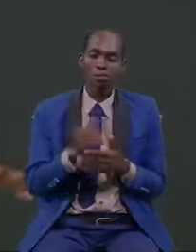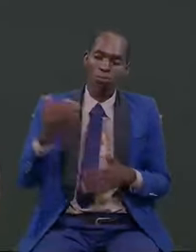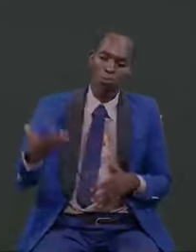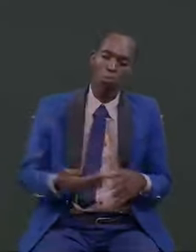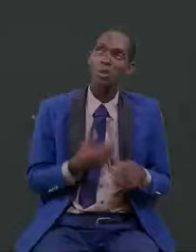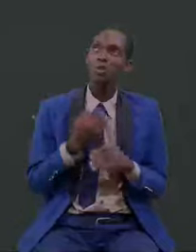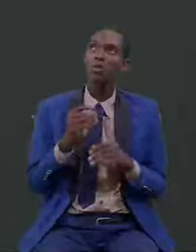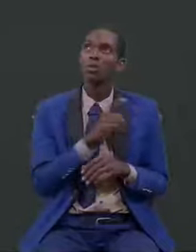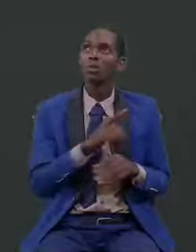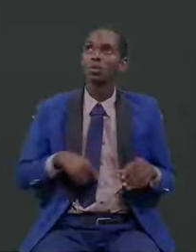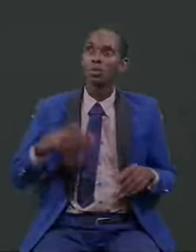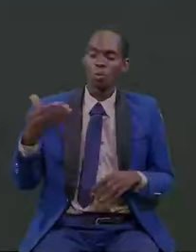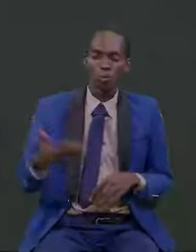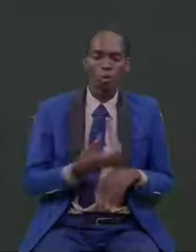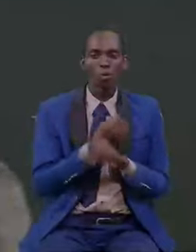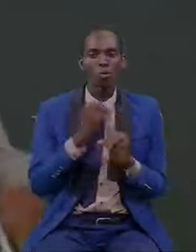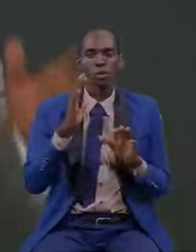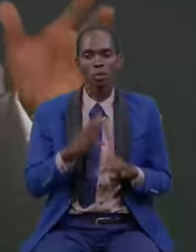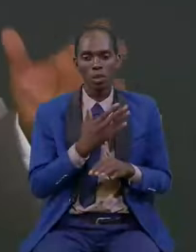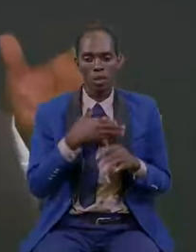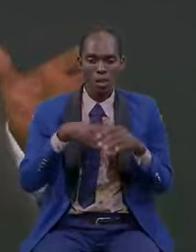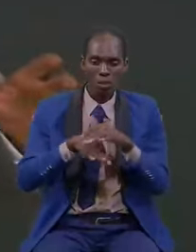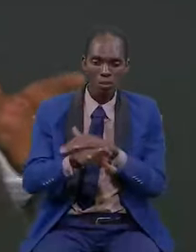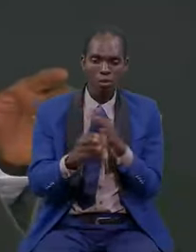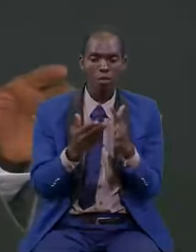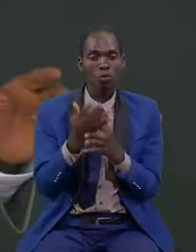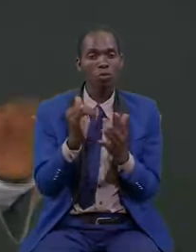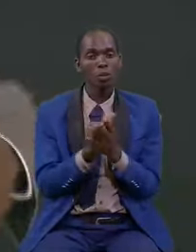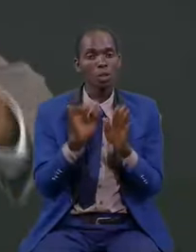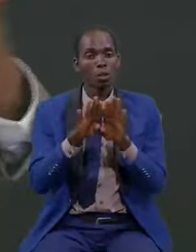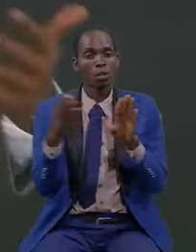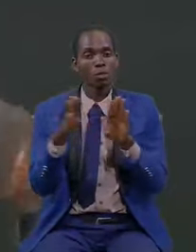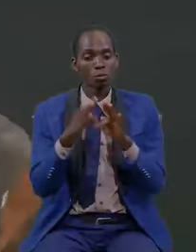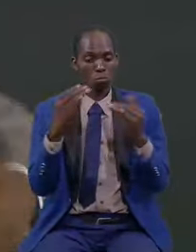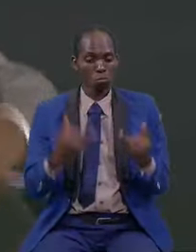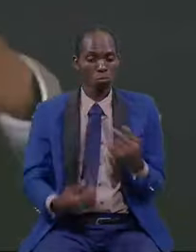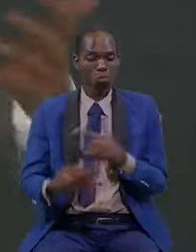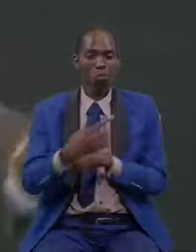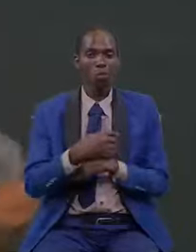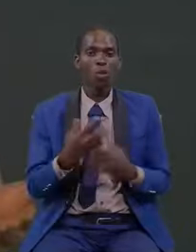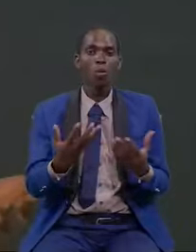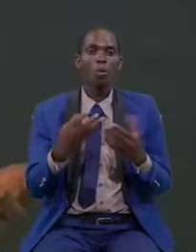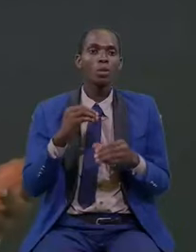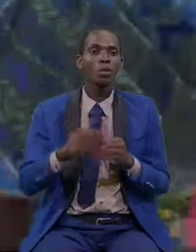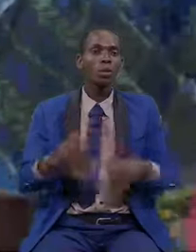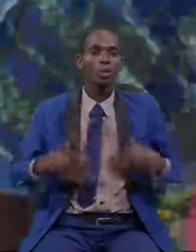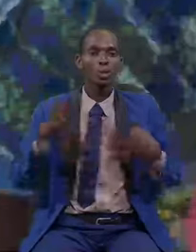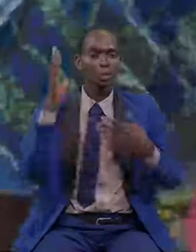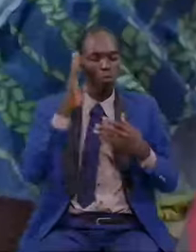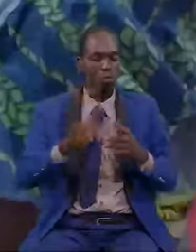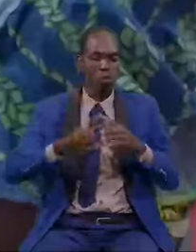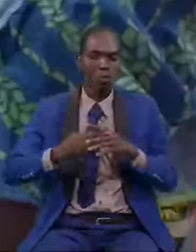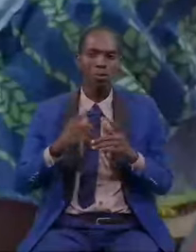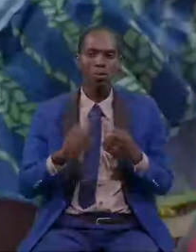bienvenue Seigneur, et il passe par cette porte, la porte-là, dès ce jour, le désir dans votre vie va